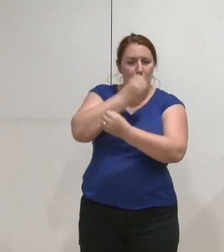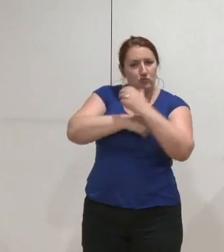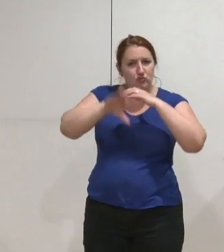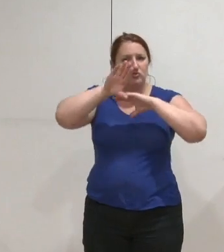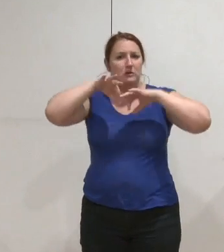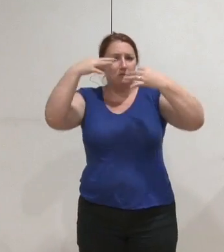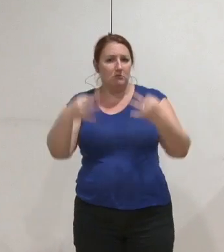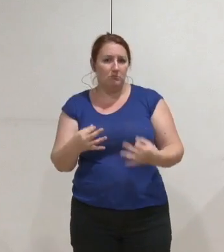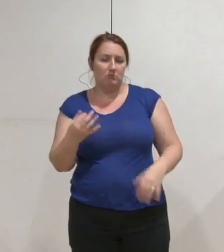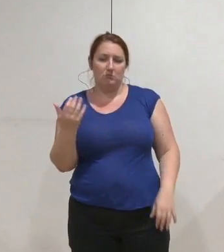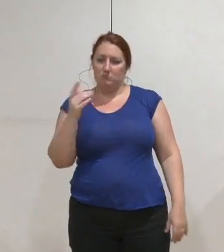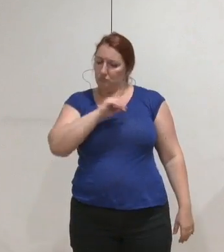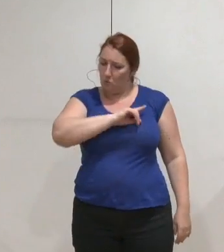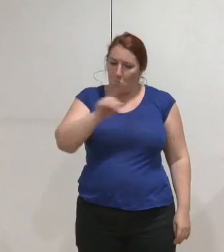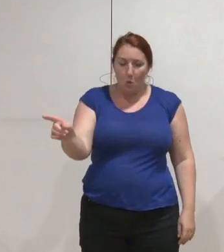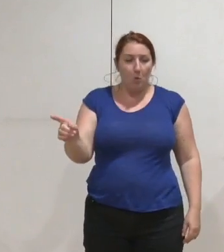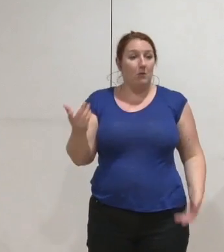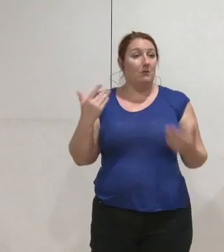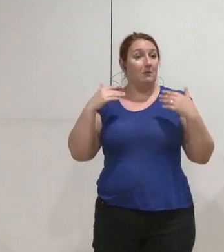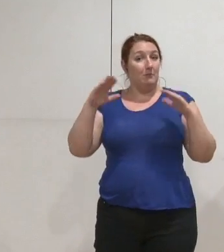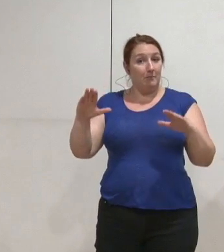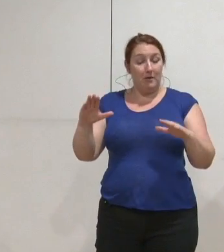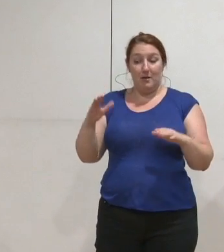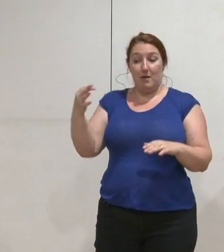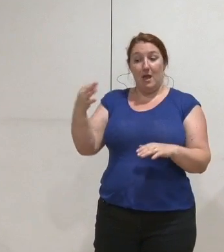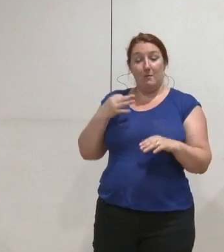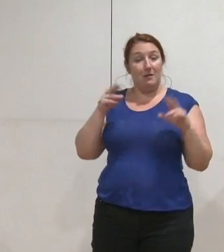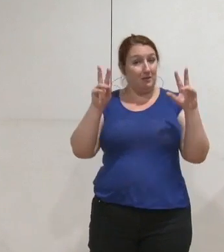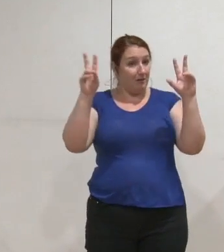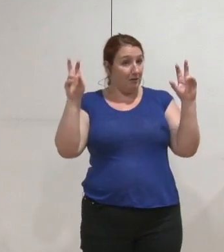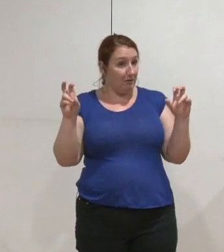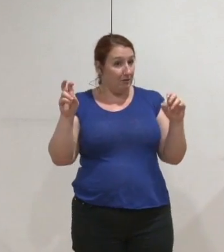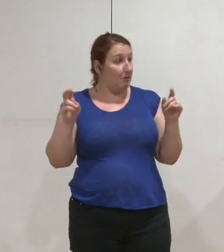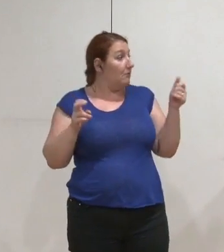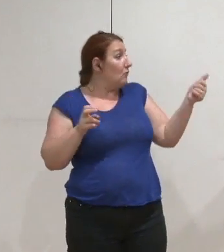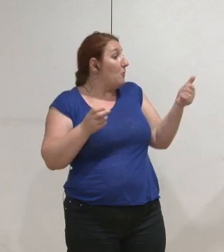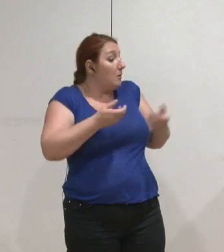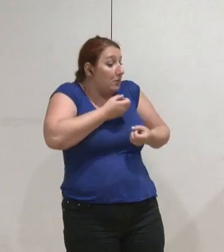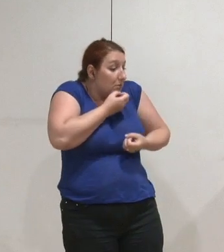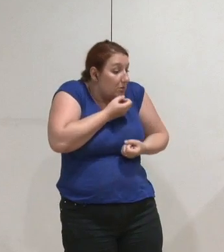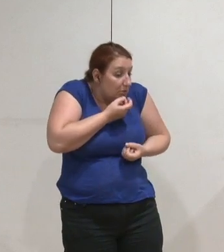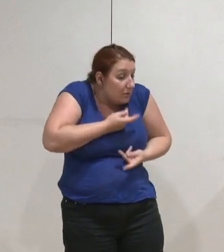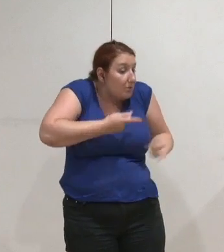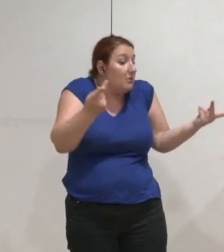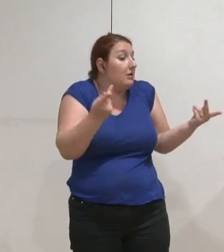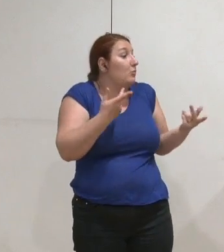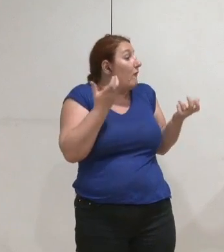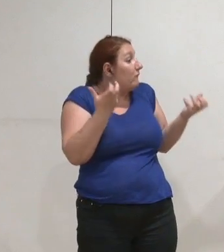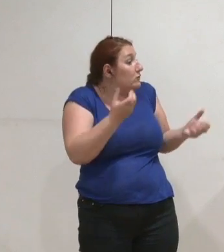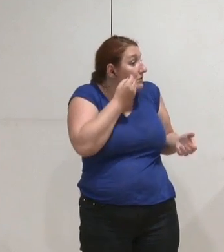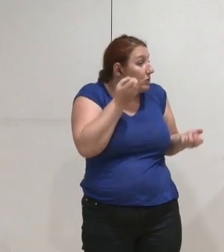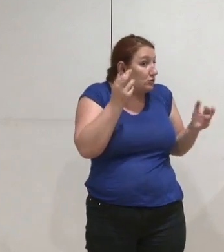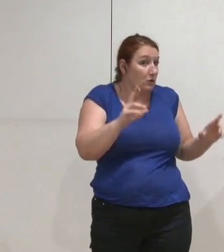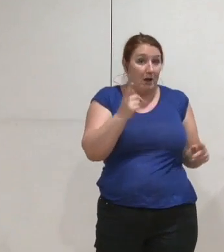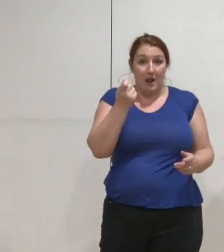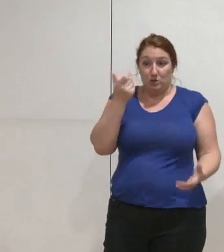don acte mais comme elle me l'a dit en vous citant Monsieur le Maire c'est vous qui l'auriez dit j'aimerais bien quand même une confirmation quand il n'y a